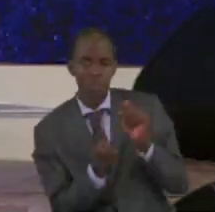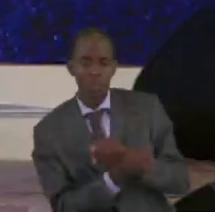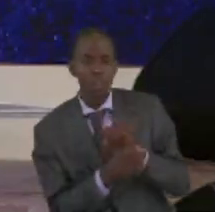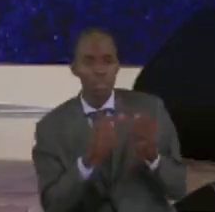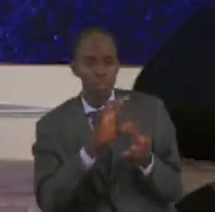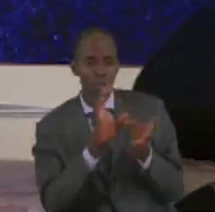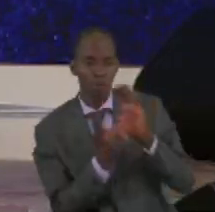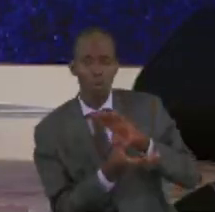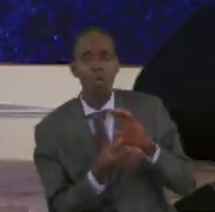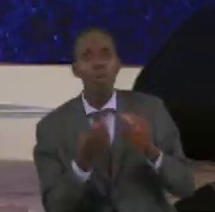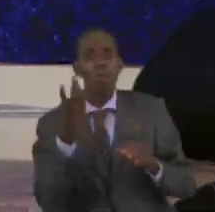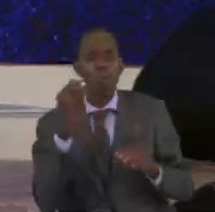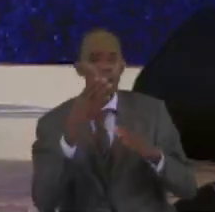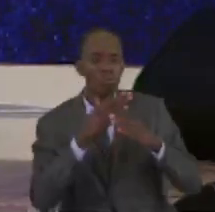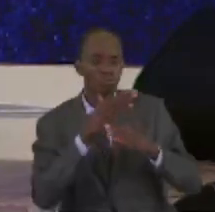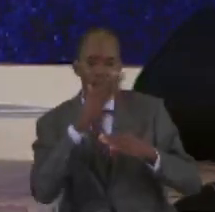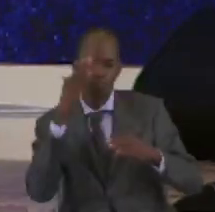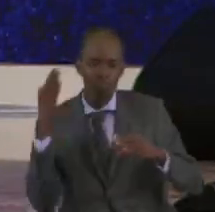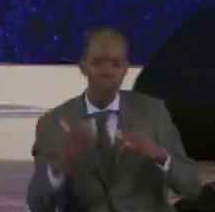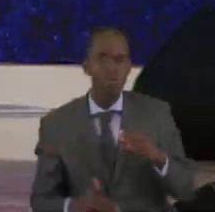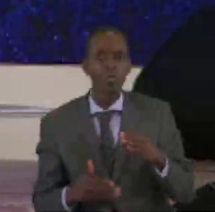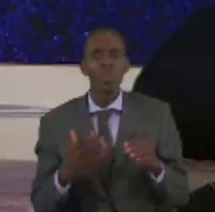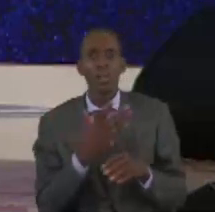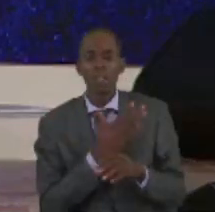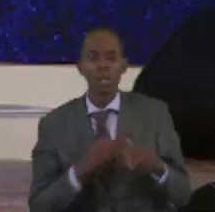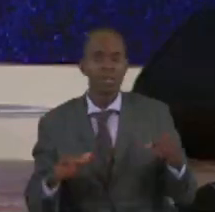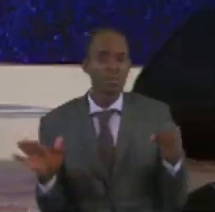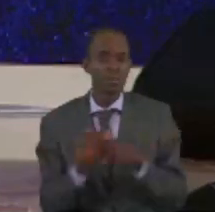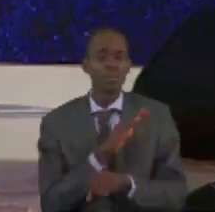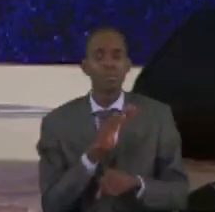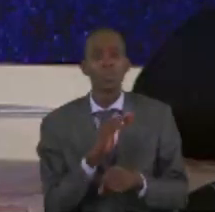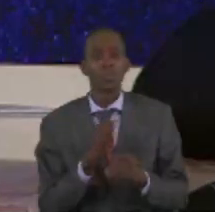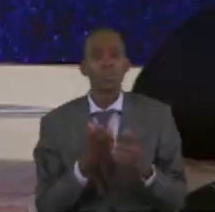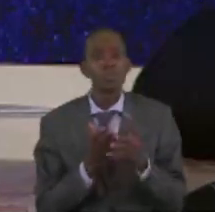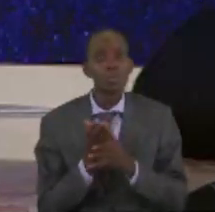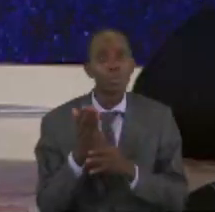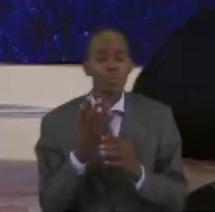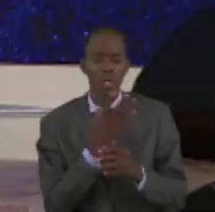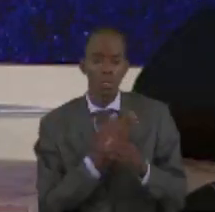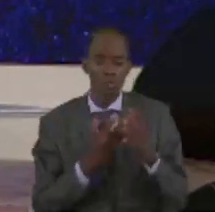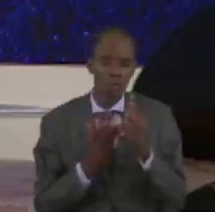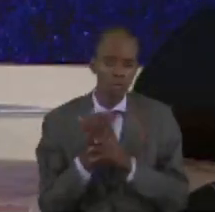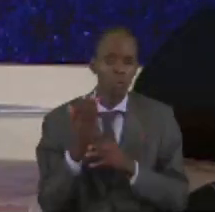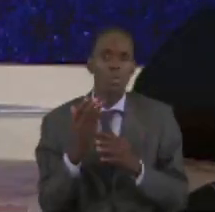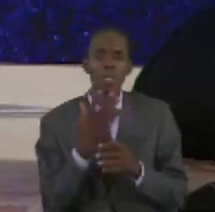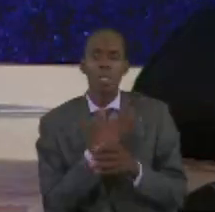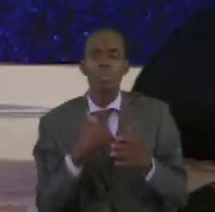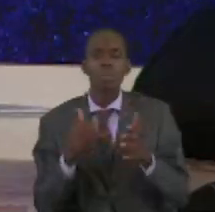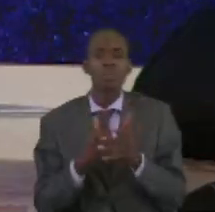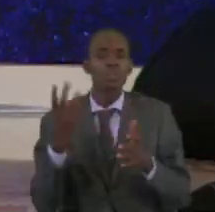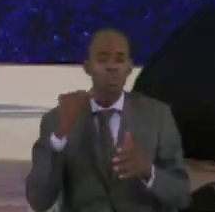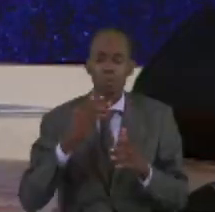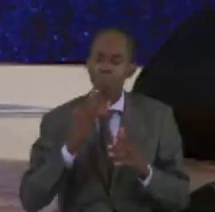la transformation, la conversion qui est totale et complète,